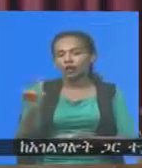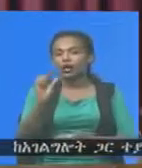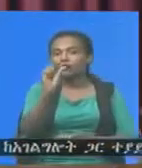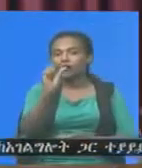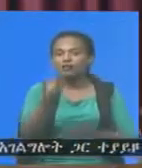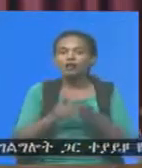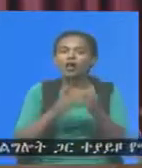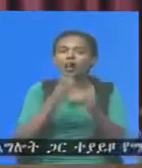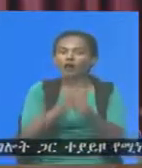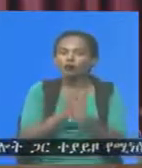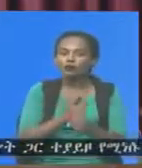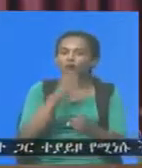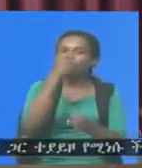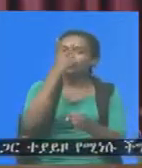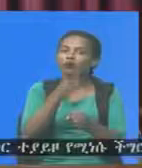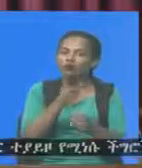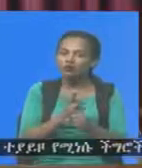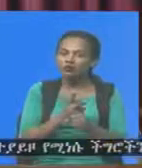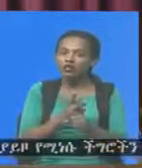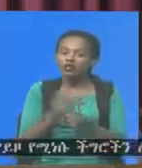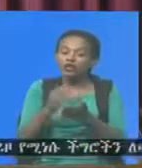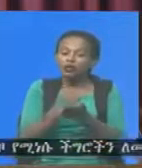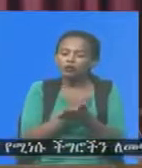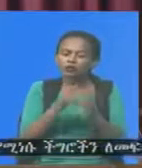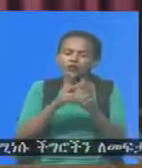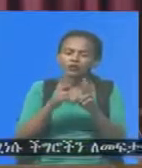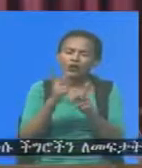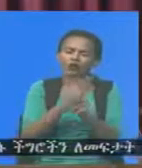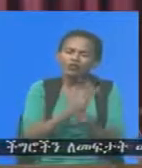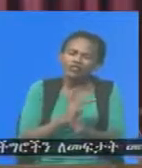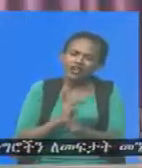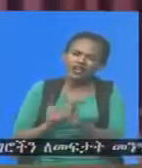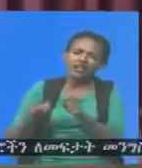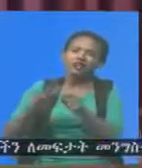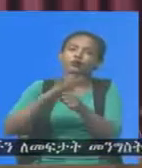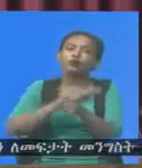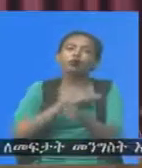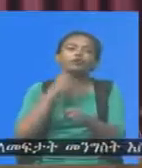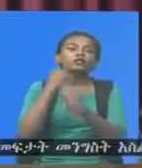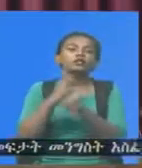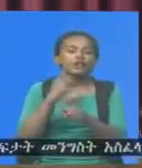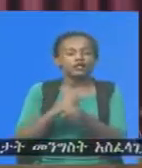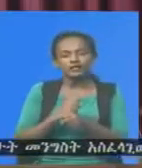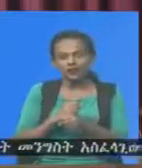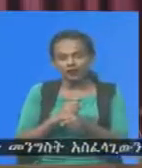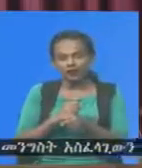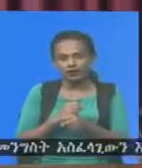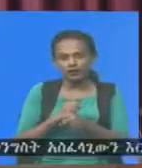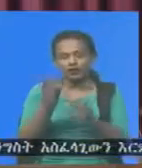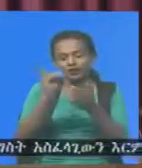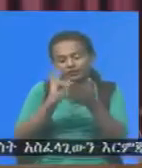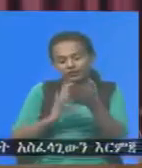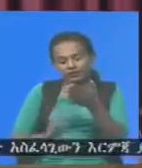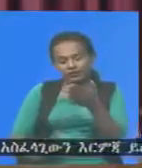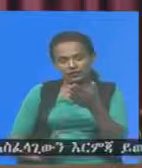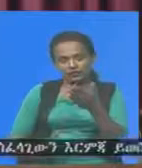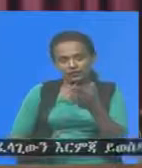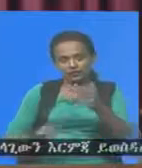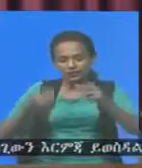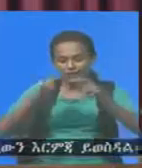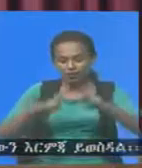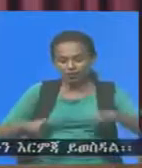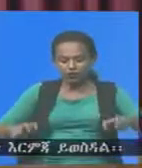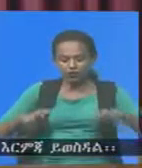አመት ሁለት አመት የሚወስድ በጣም ጥንቃቄ የተሞላበት ስራ ይሰራል። ዝርዝር ጥናቱን